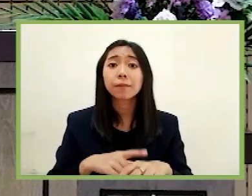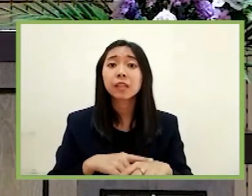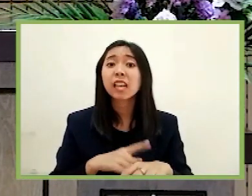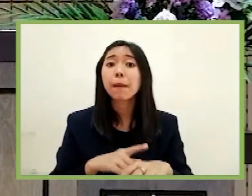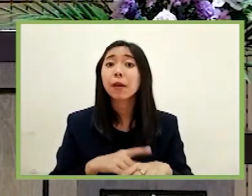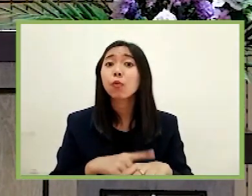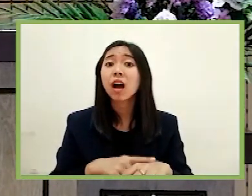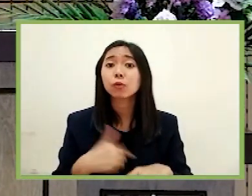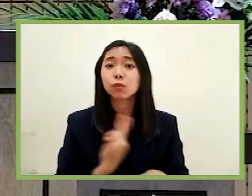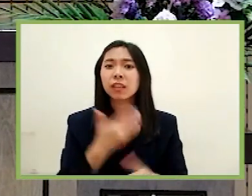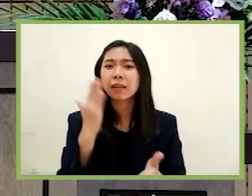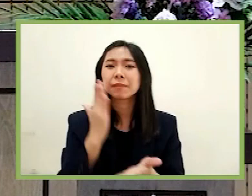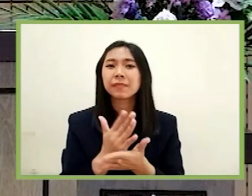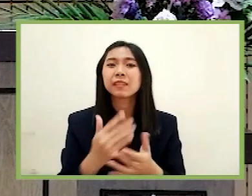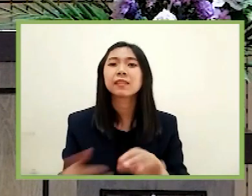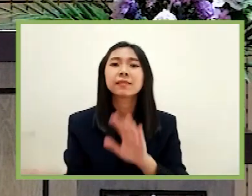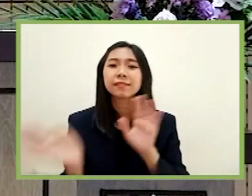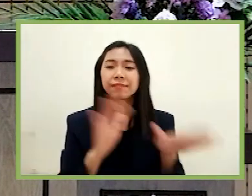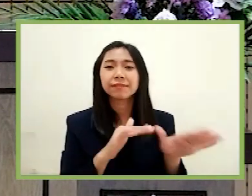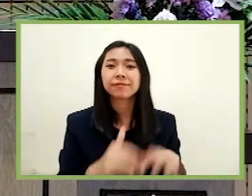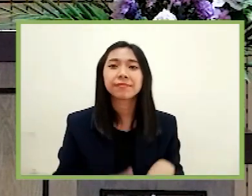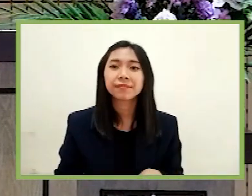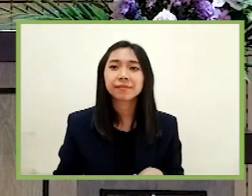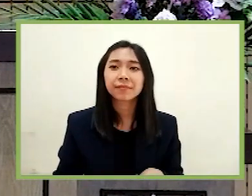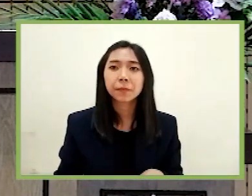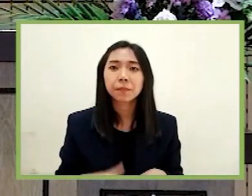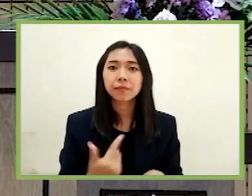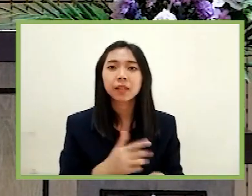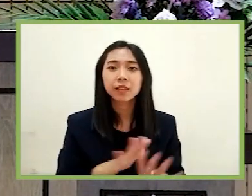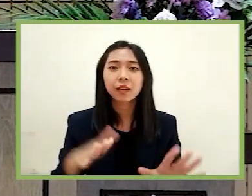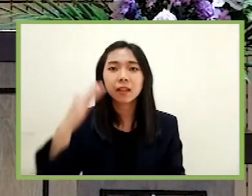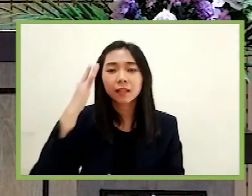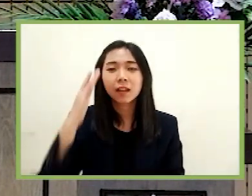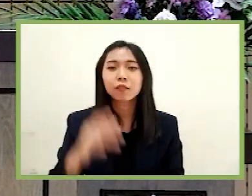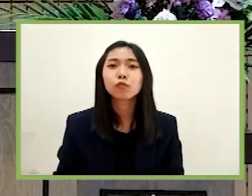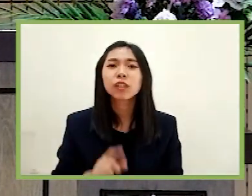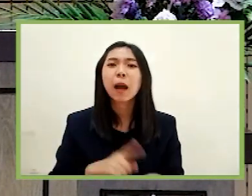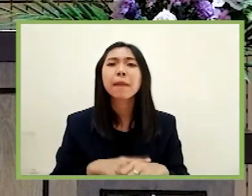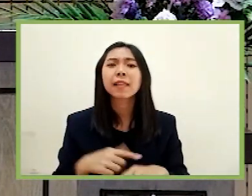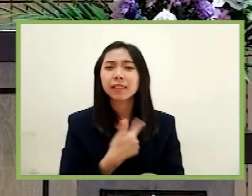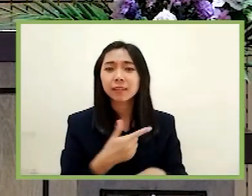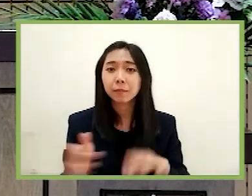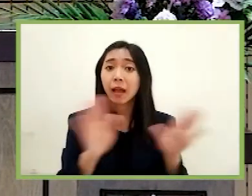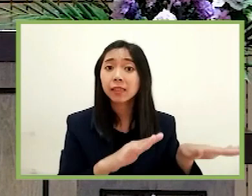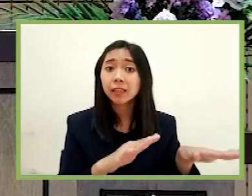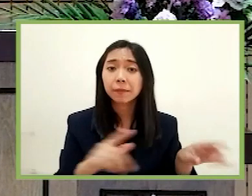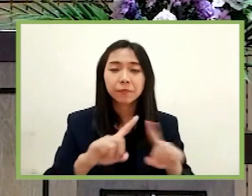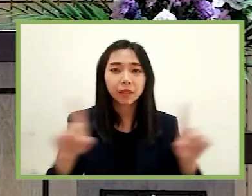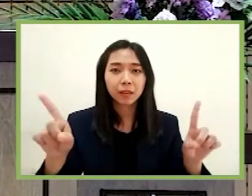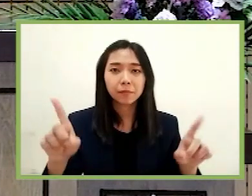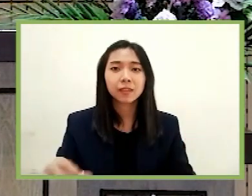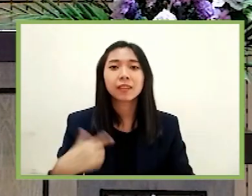kita tidak pernah paham Kapan kita akan selesai Tetapi kalau kita